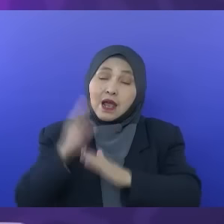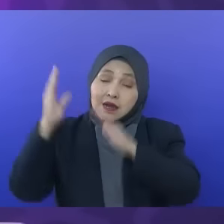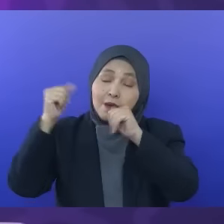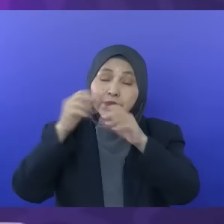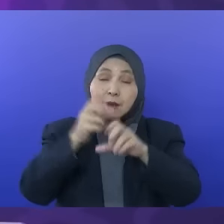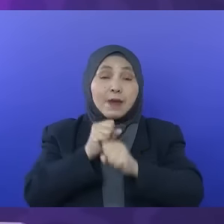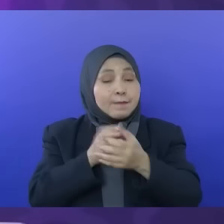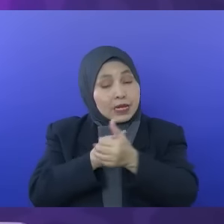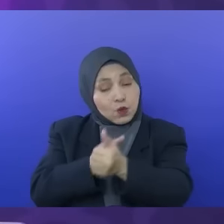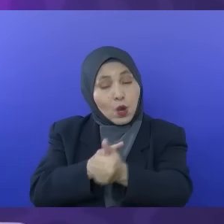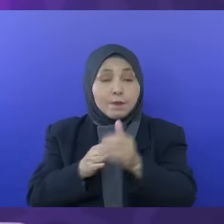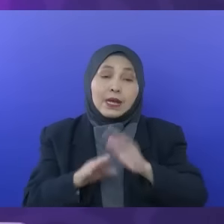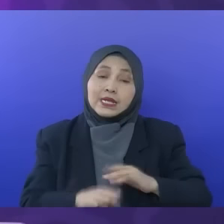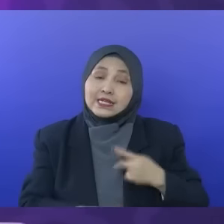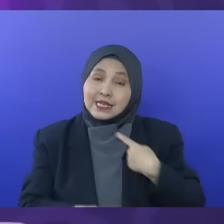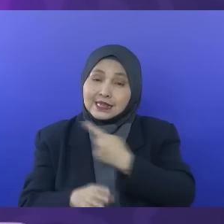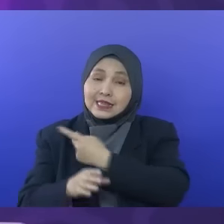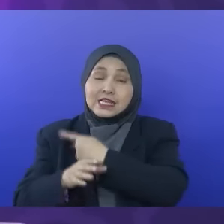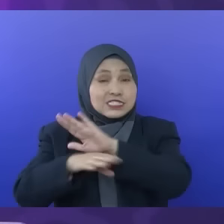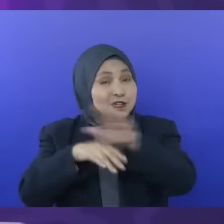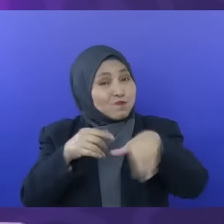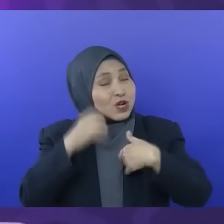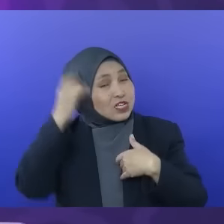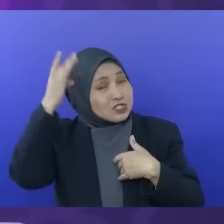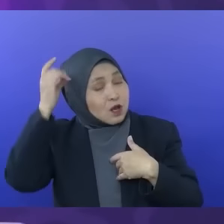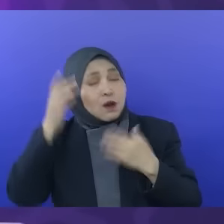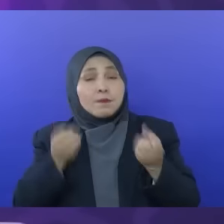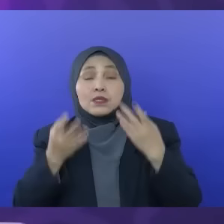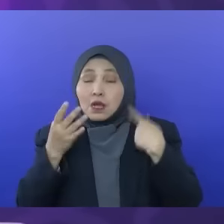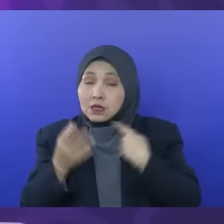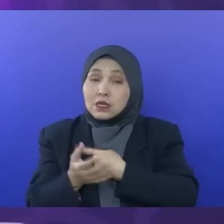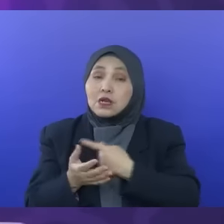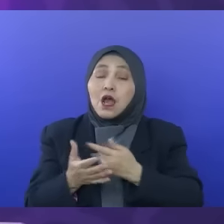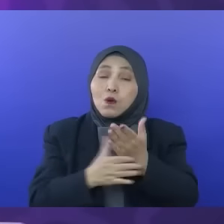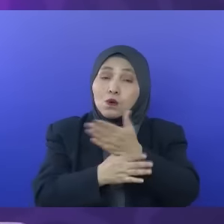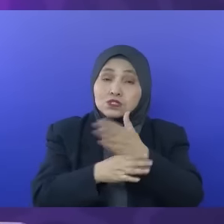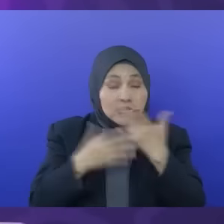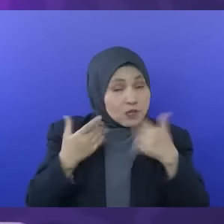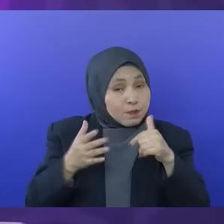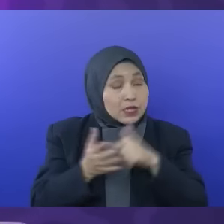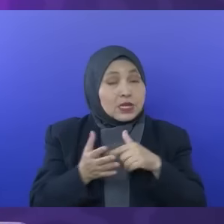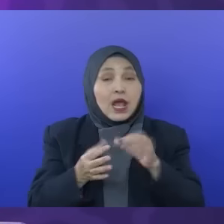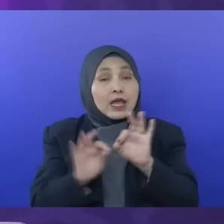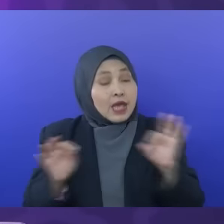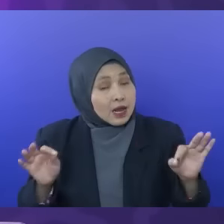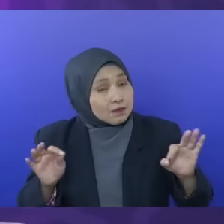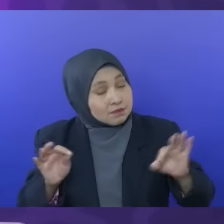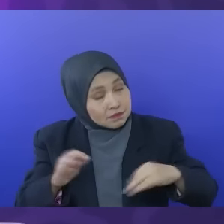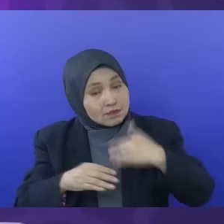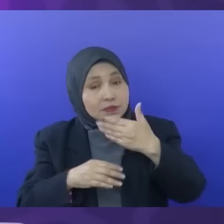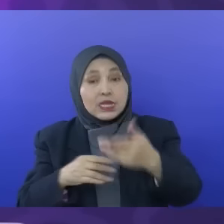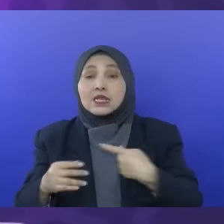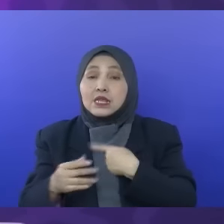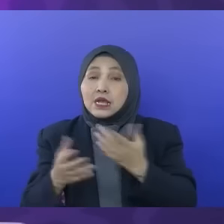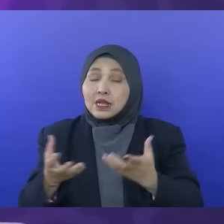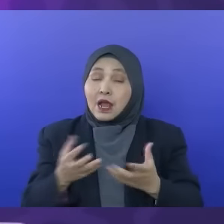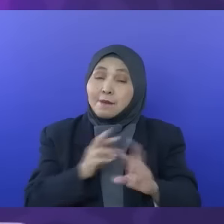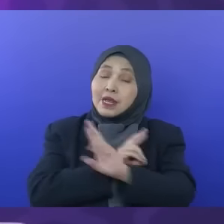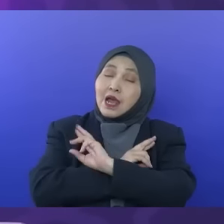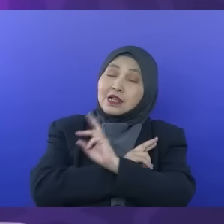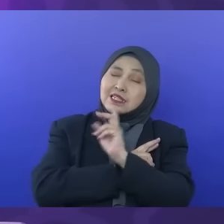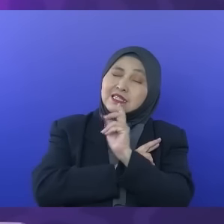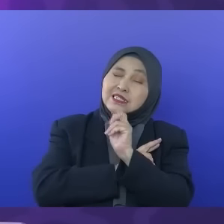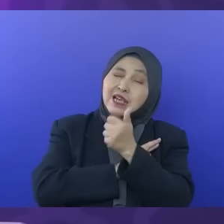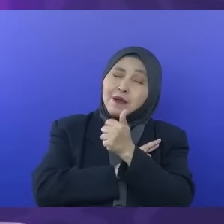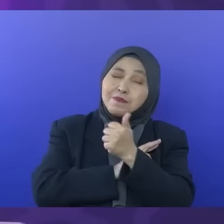beriman kepada kepada kita semua Insyaallah banyak lagi kita anak konstikan selepas ini berikutnya Namun kita nak berdahak